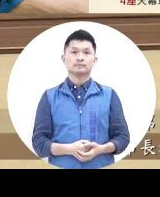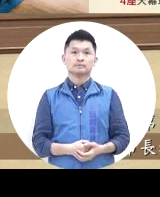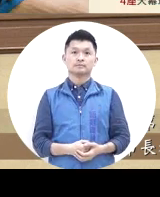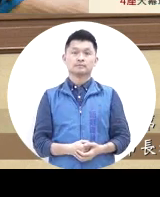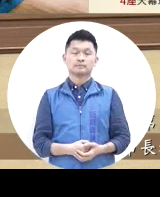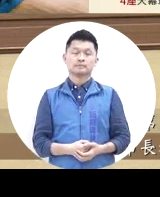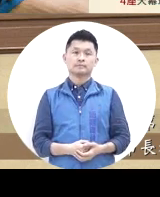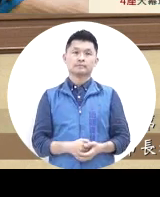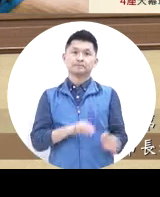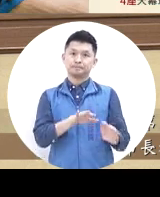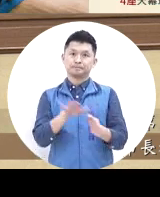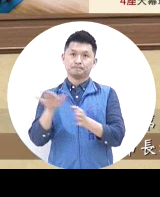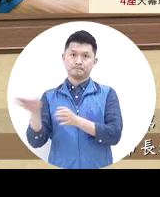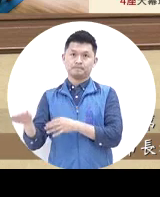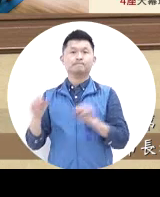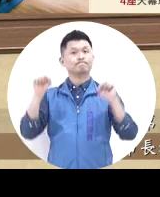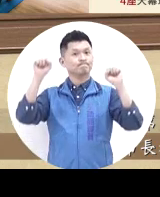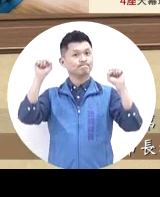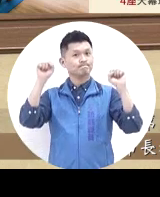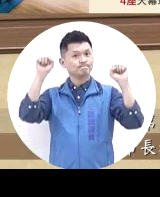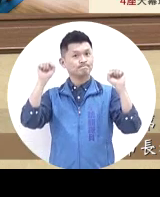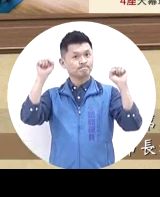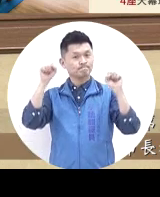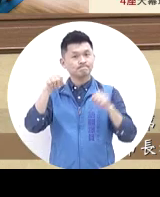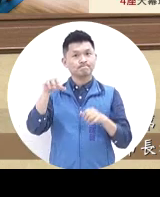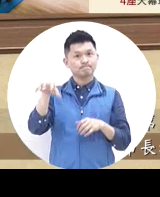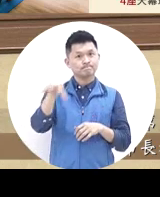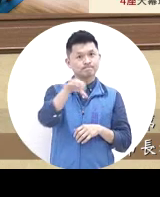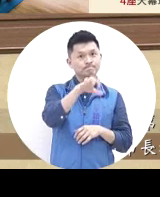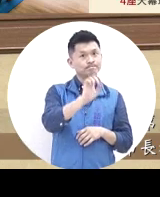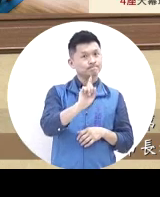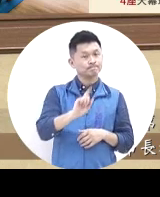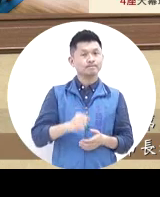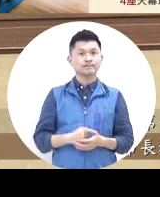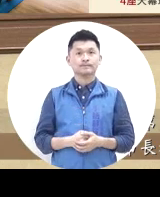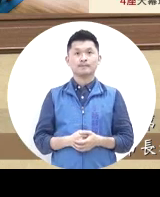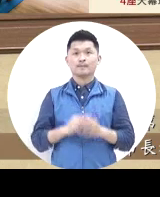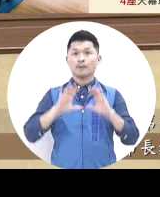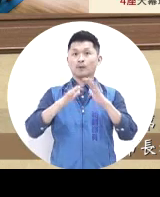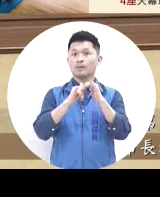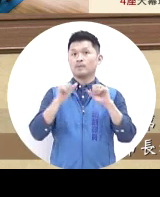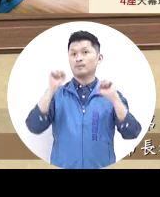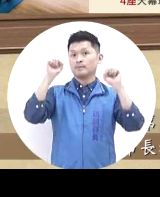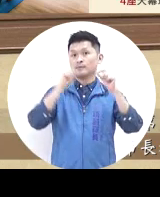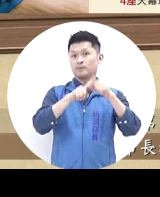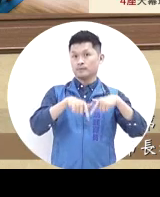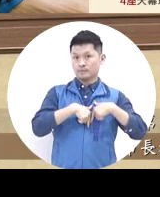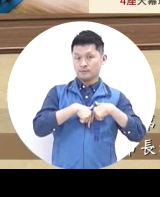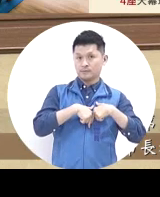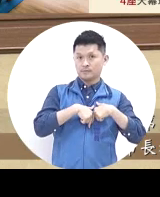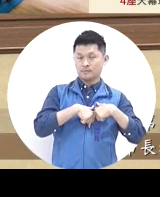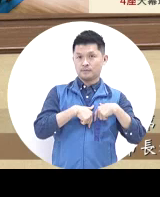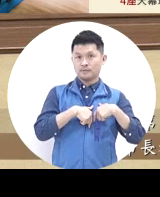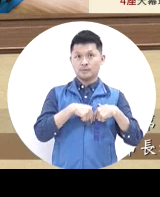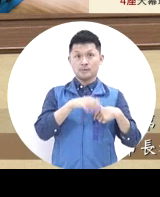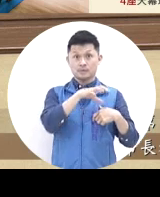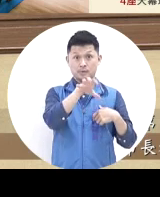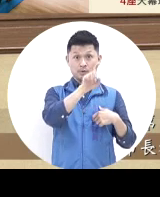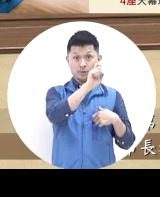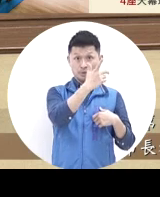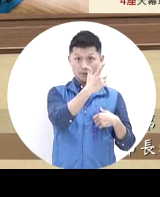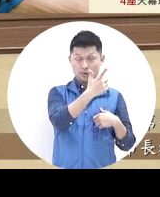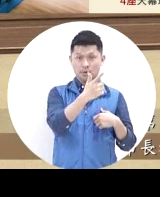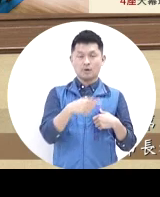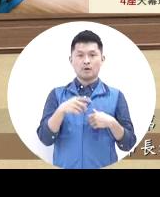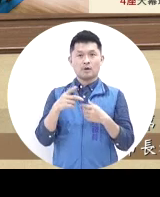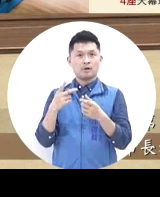至于我们在运动的据点上面，除了我们的国民运动中心16座，还有2座水上国民运